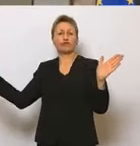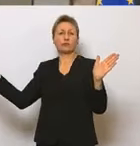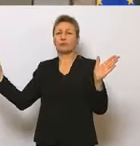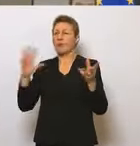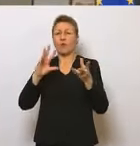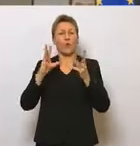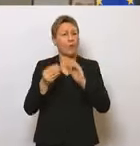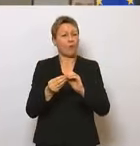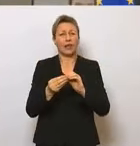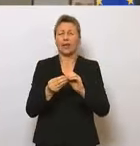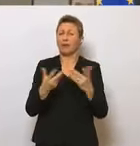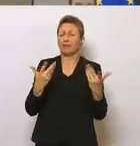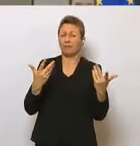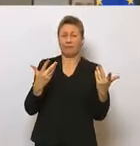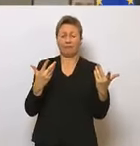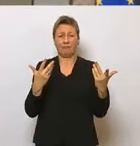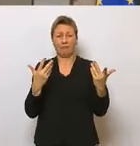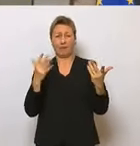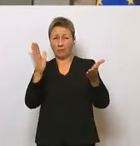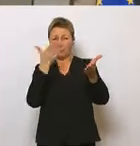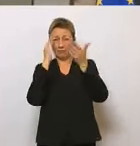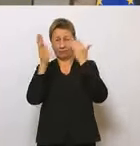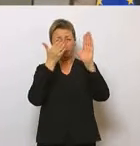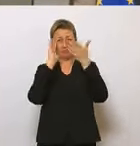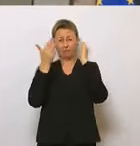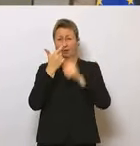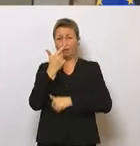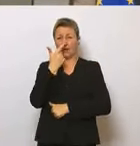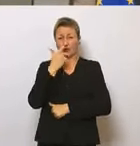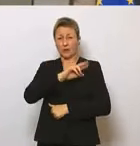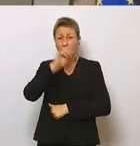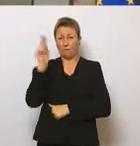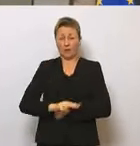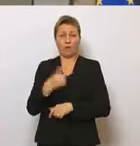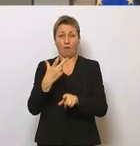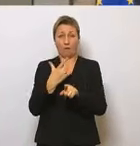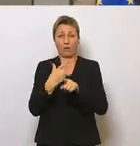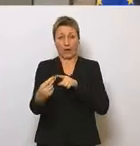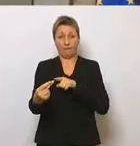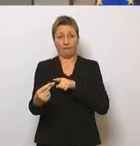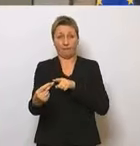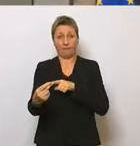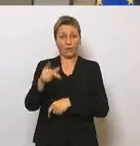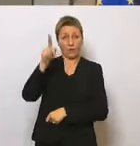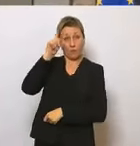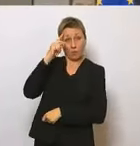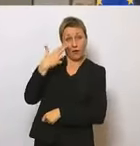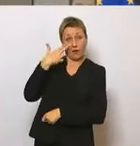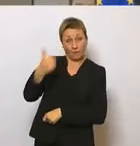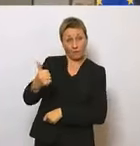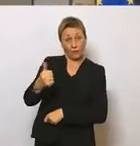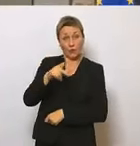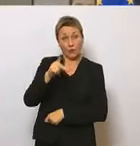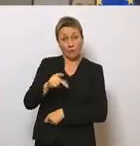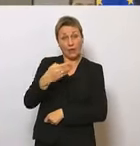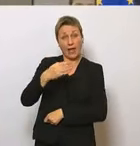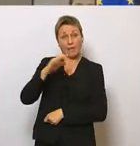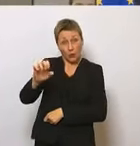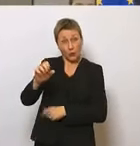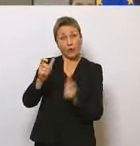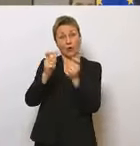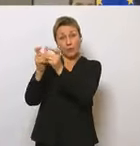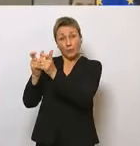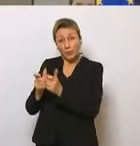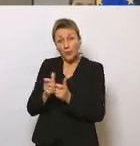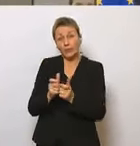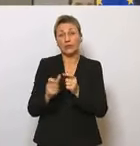problèmes auxquels on se voit confronté est quelque chose d'extrêmement grave, car on a vu beaucoup de PME, beaucoup de